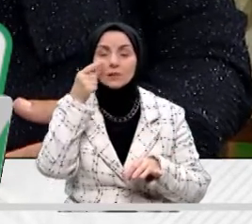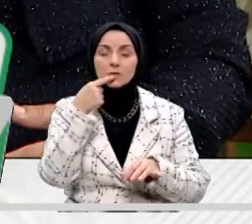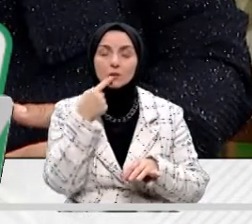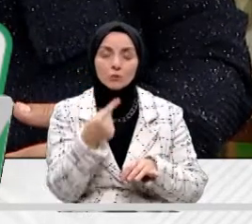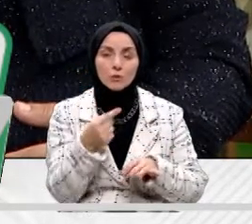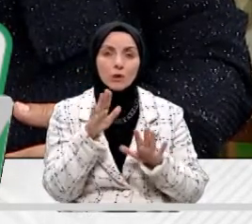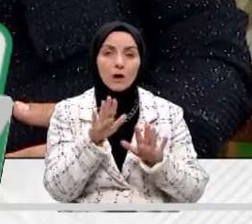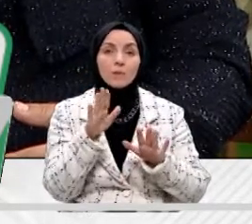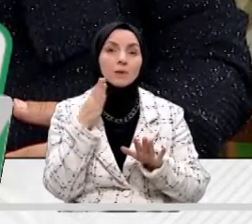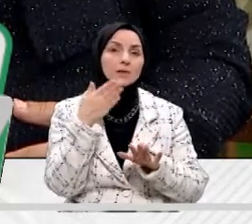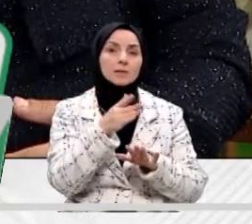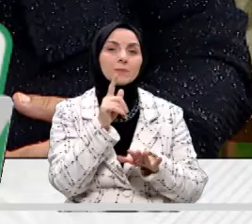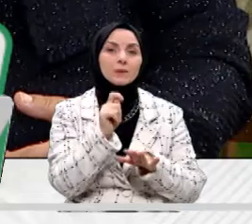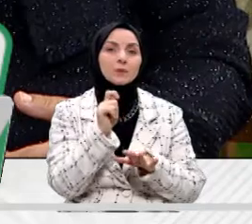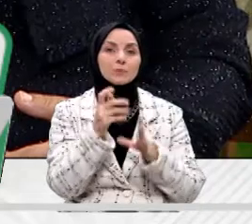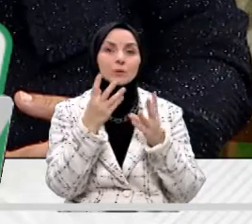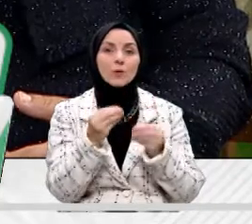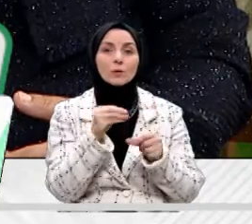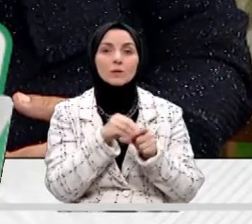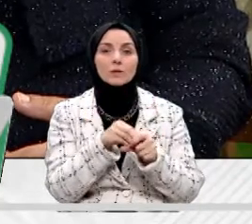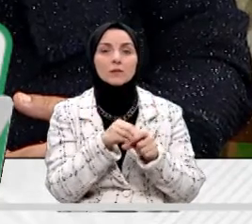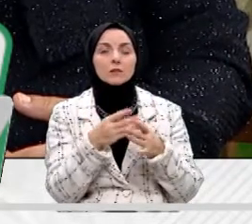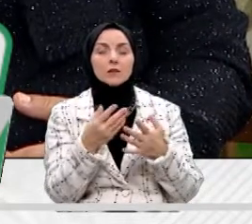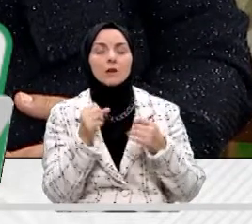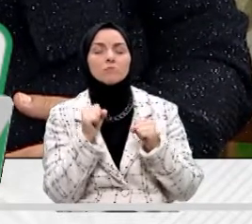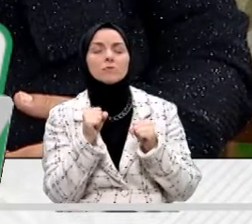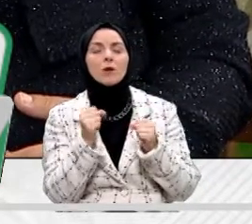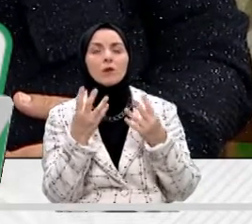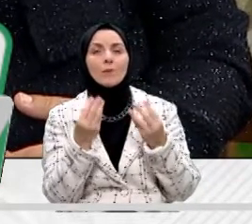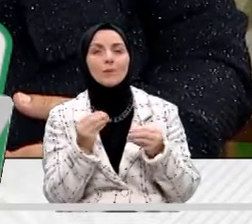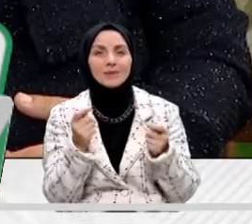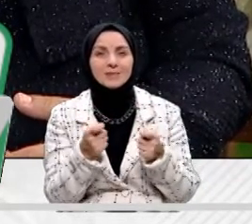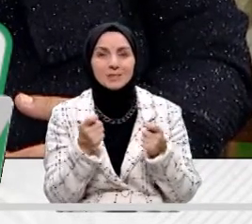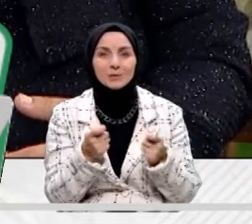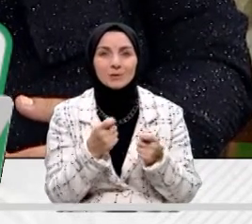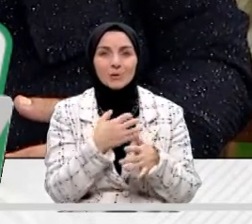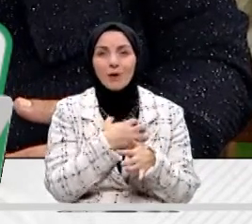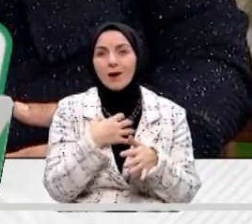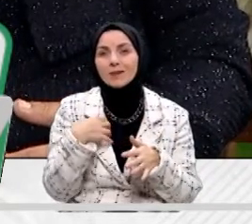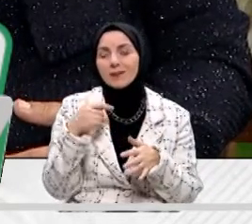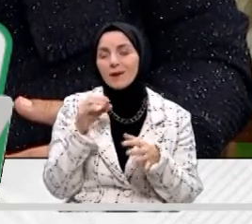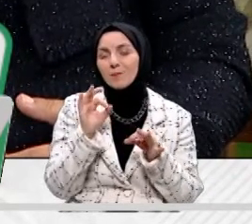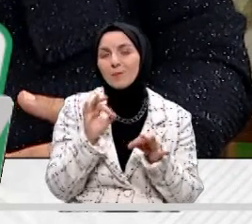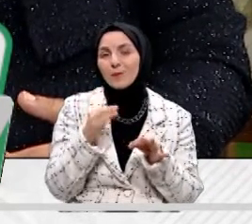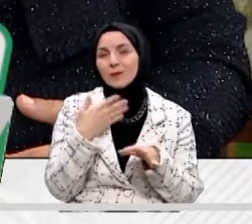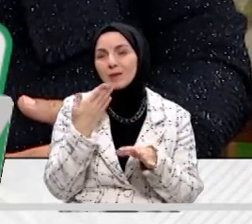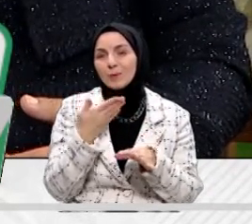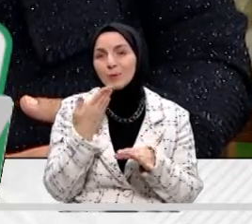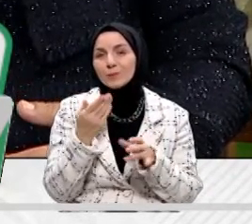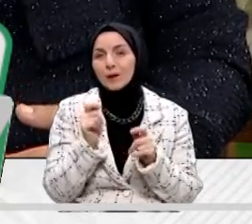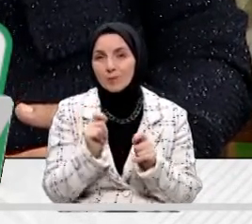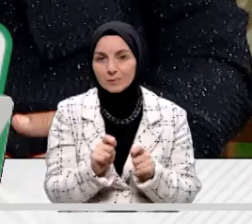olduğunu bildiği için de kendini güçlü tutmaya çalışıyor Bu anne yorumu yani gözlerimi böyle bir şey çocuğuna dair bir yorumda da bulunmuş